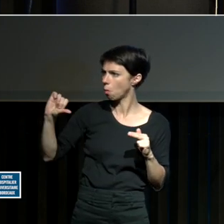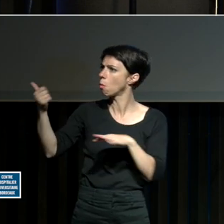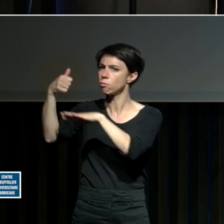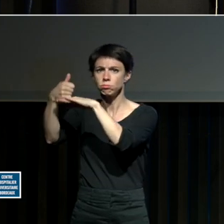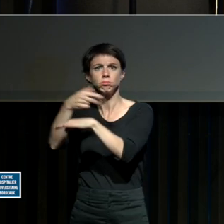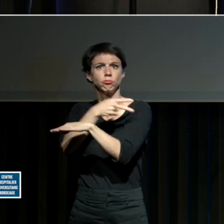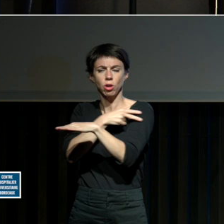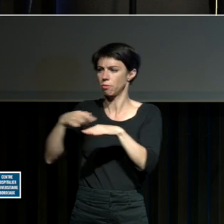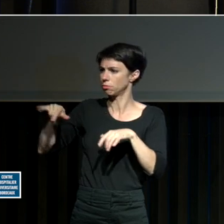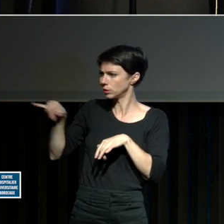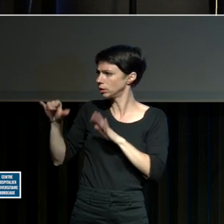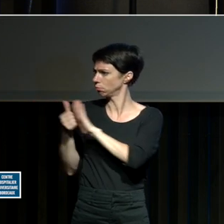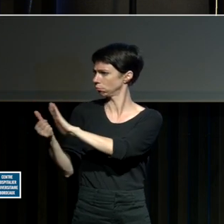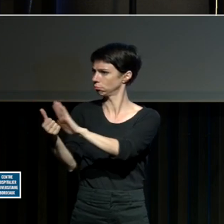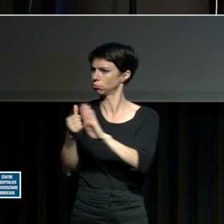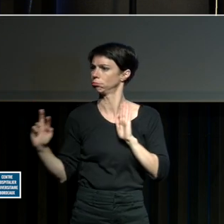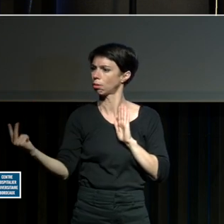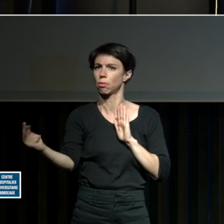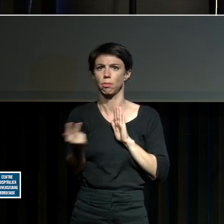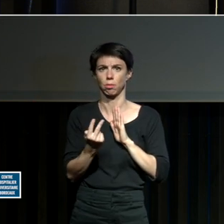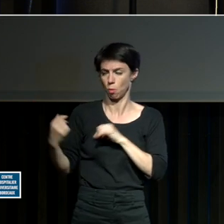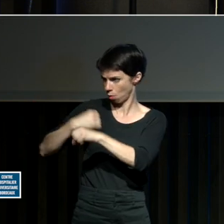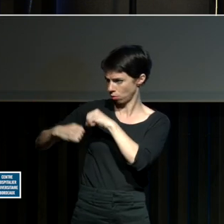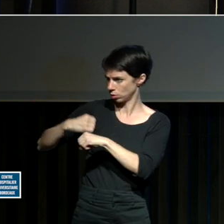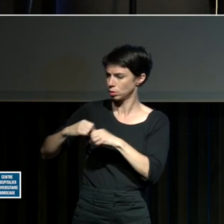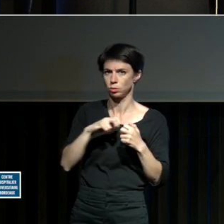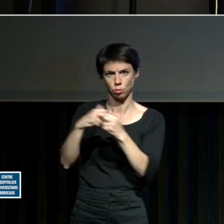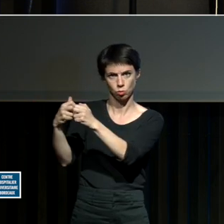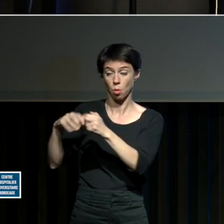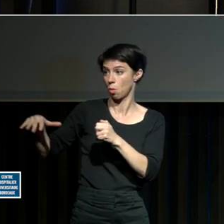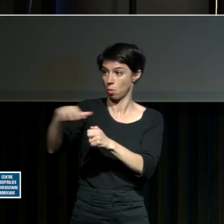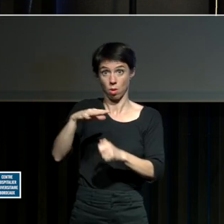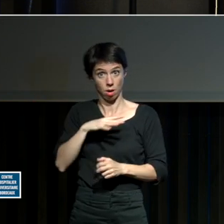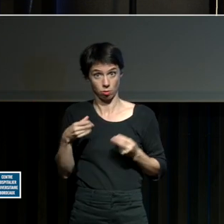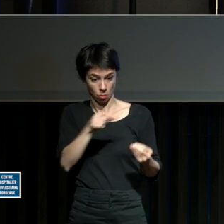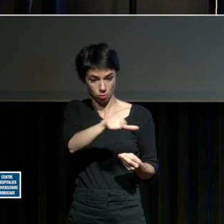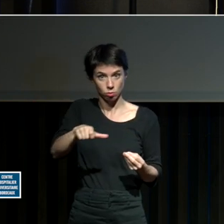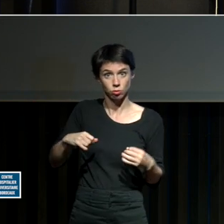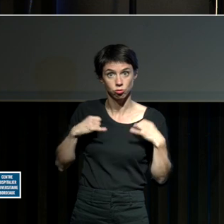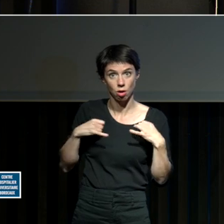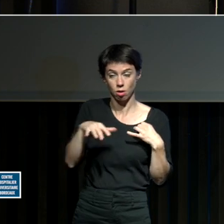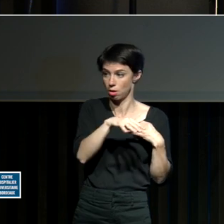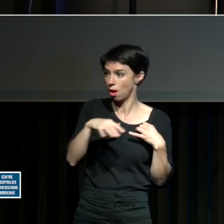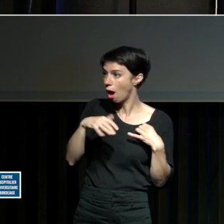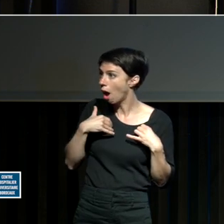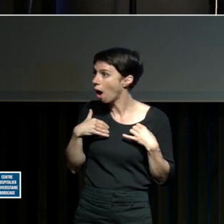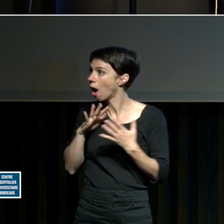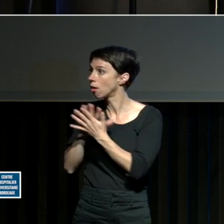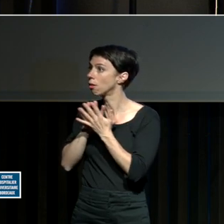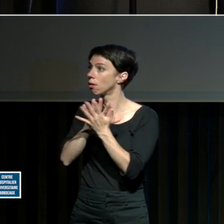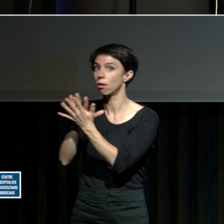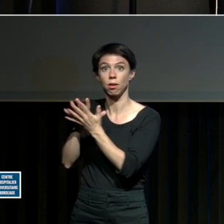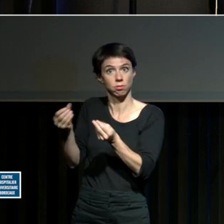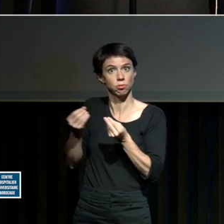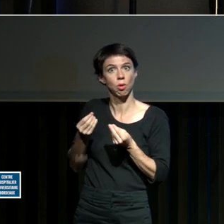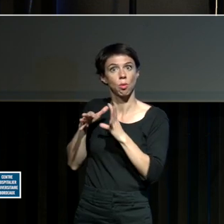espace de socialisation extrêmement important, et qui, pour certains, finalement, va constituer un cadre communautaire avec des interactions